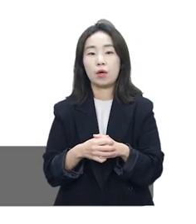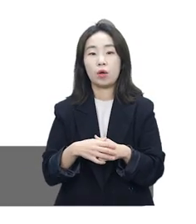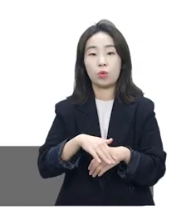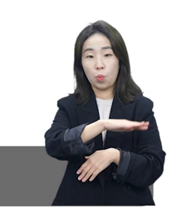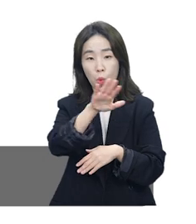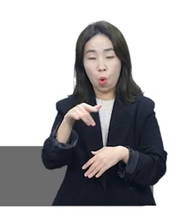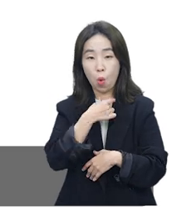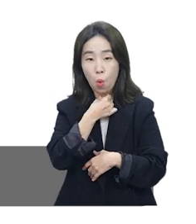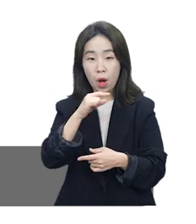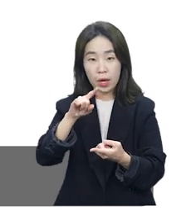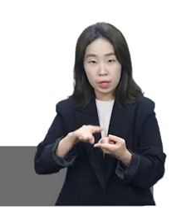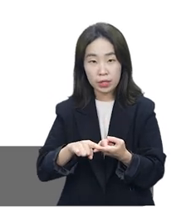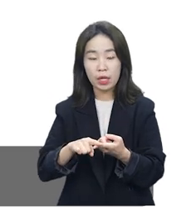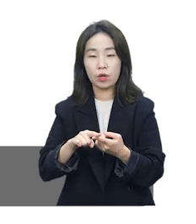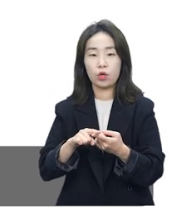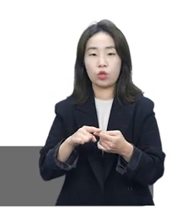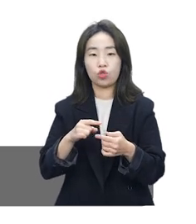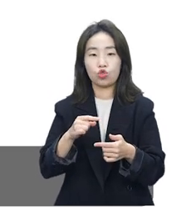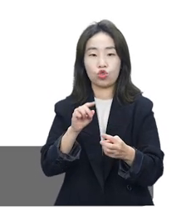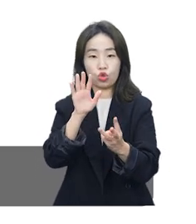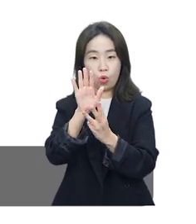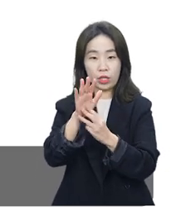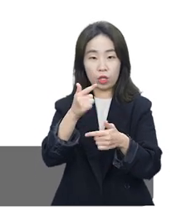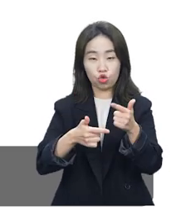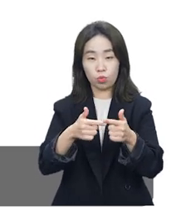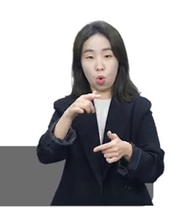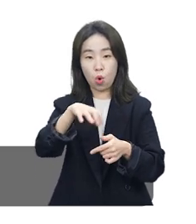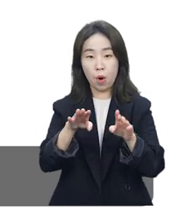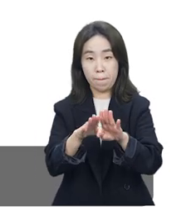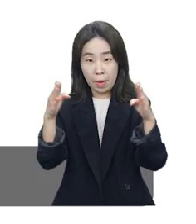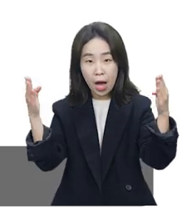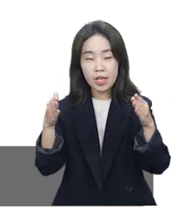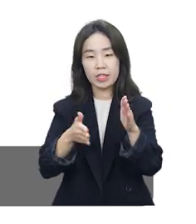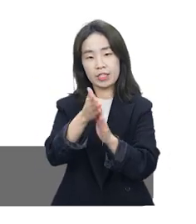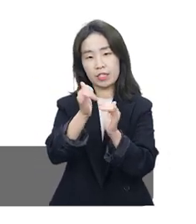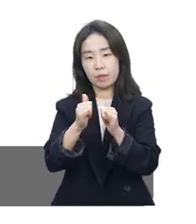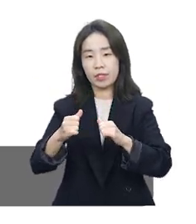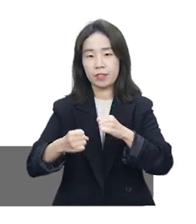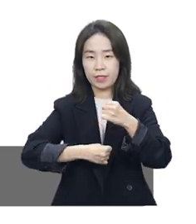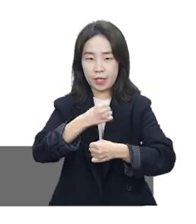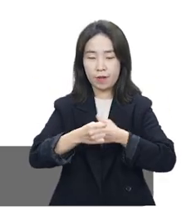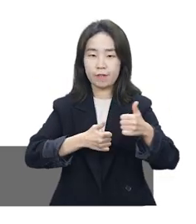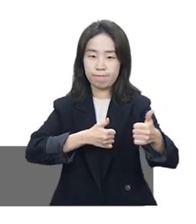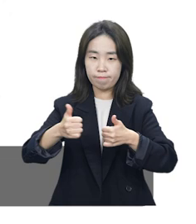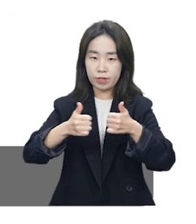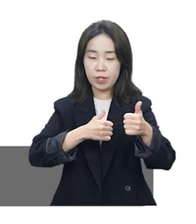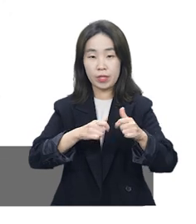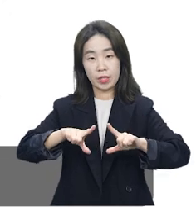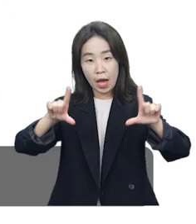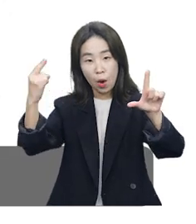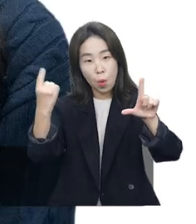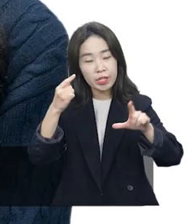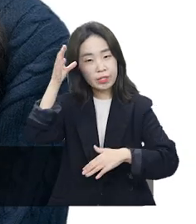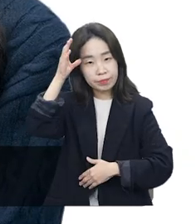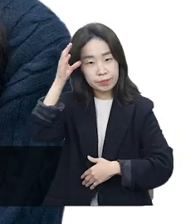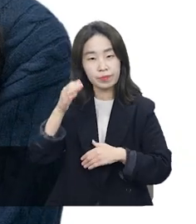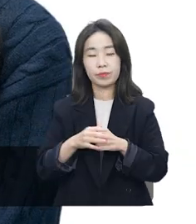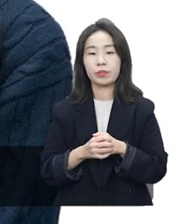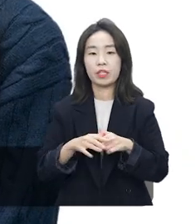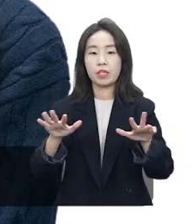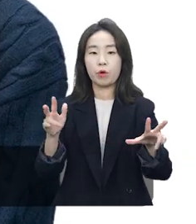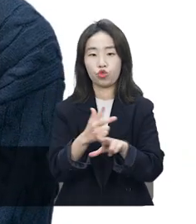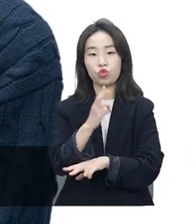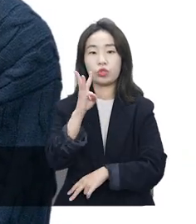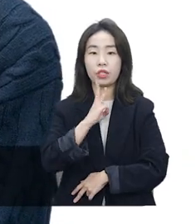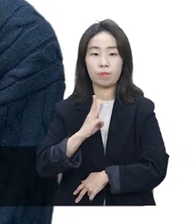바람처럼 관악수목원이 전면 개방되어 시민들이 자유롭게 왕래할 수 있는 그날이 오기를 바랍니다. 네, 이번 주 3분